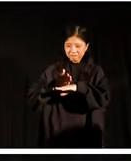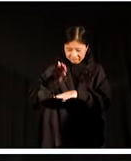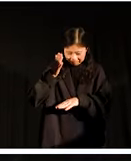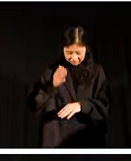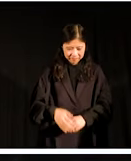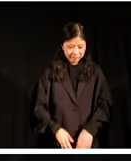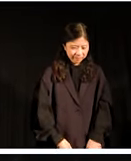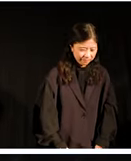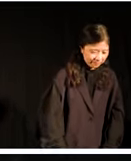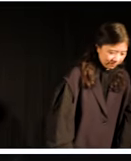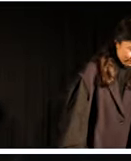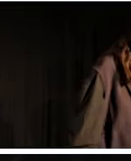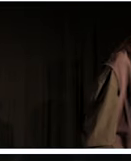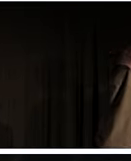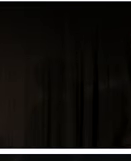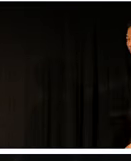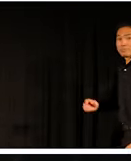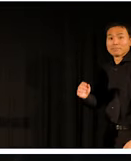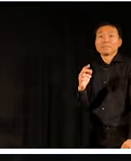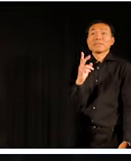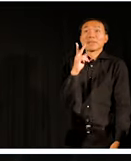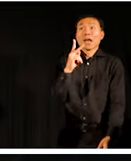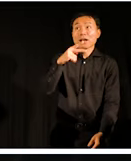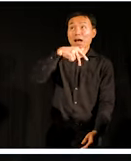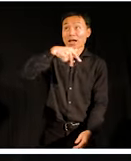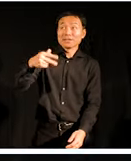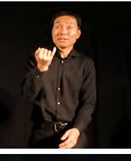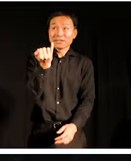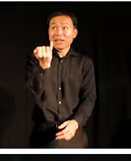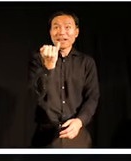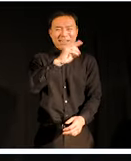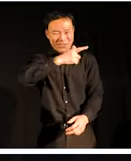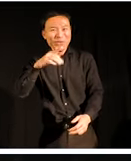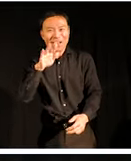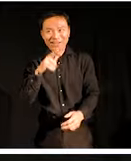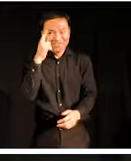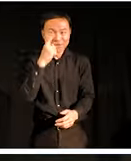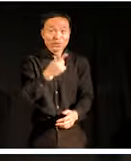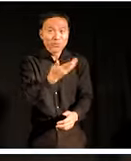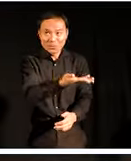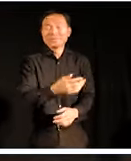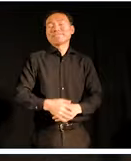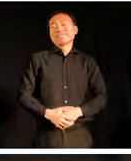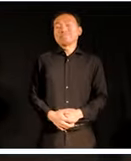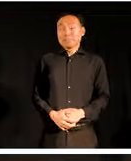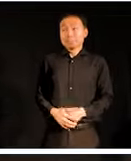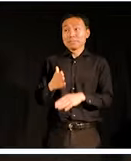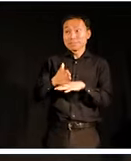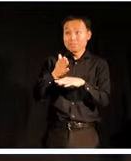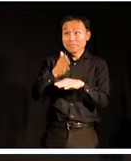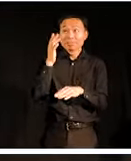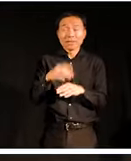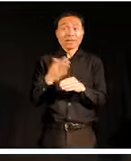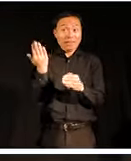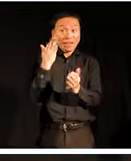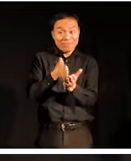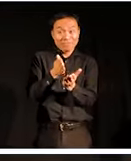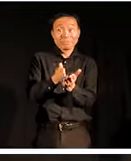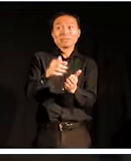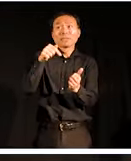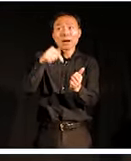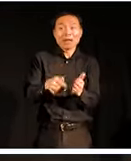ますかさんは色々ありそうですけどねはいお願いしますありがとうございますあのまプレゼの中でも言った